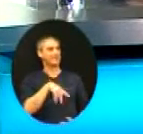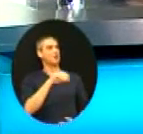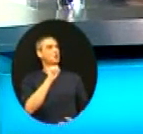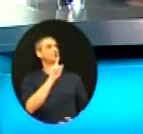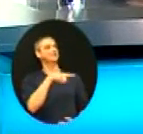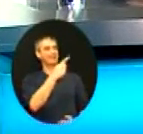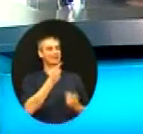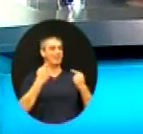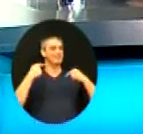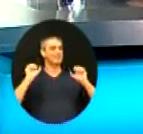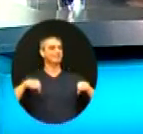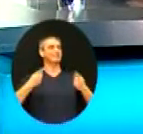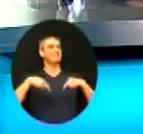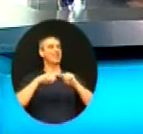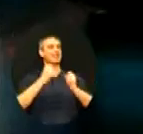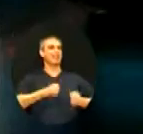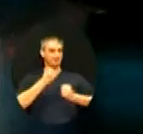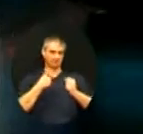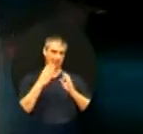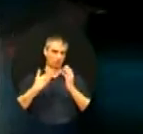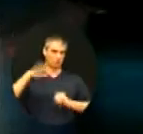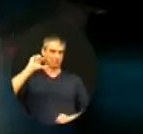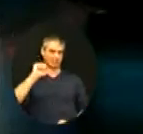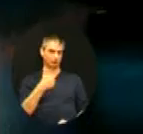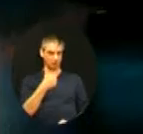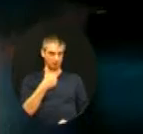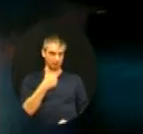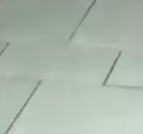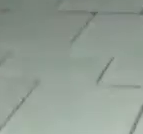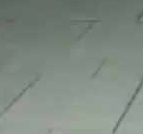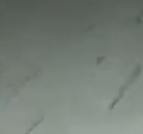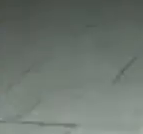ואורי זקי, נשיא ועידת מרץ. אנחנו לקריאה הראשונה.